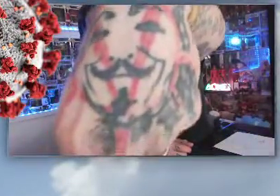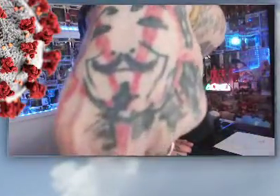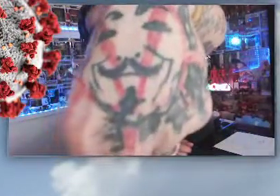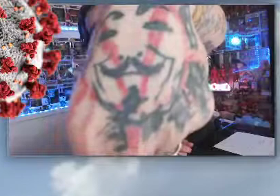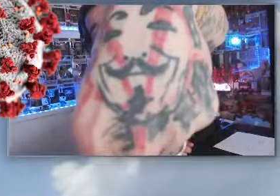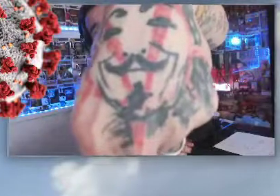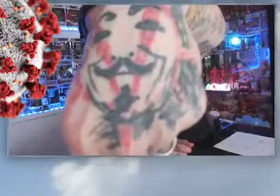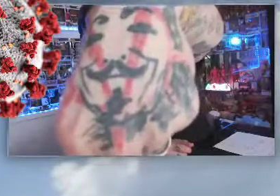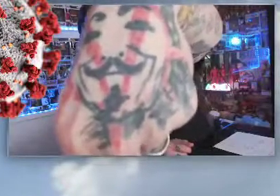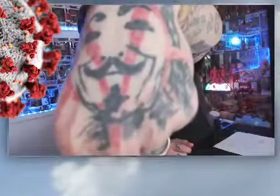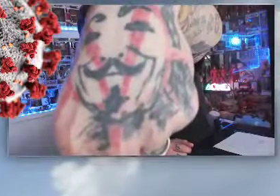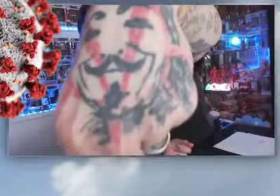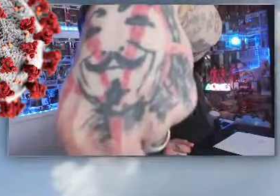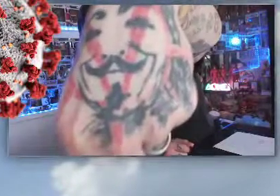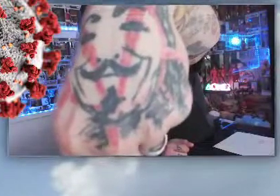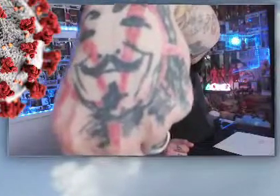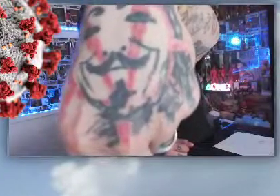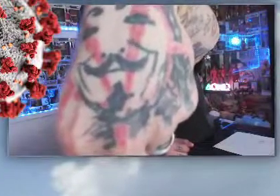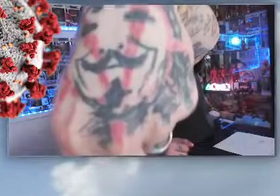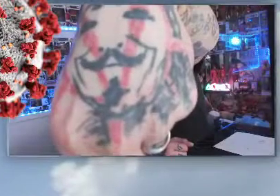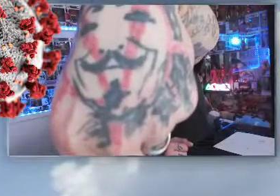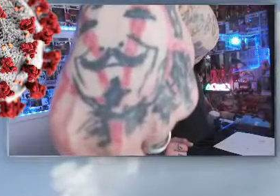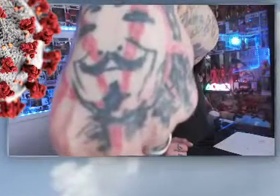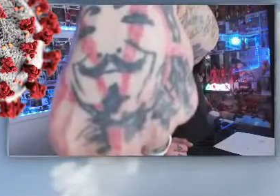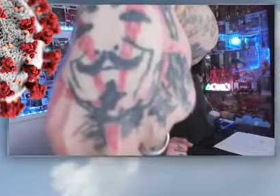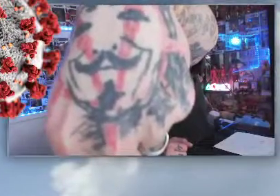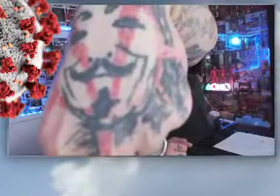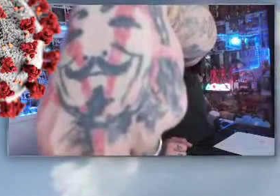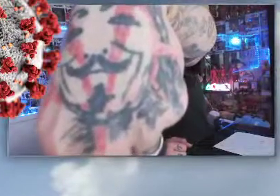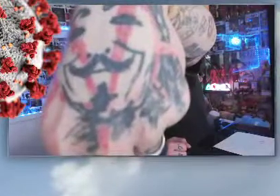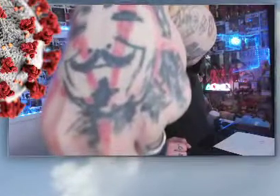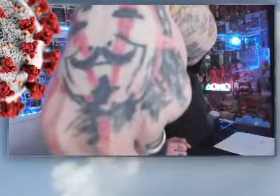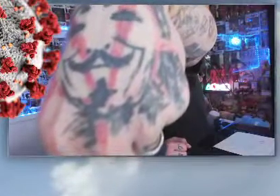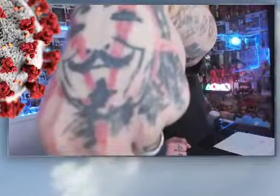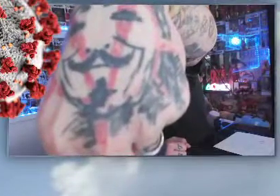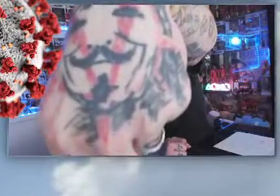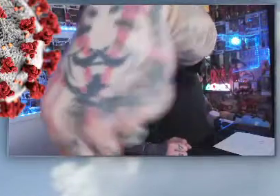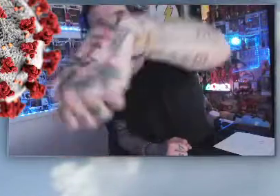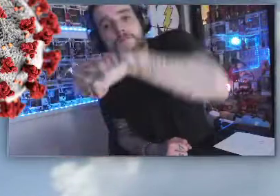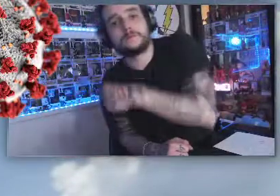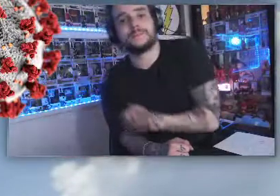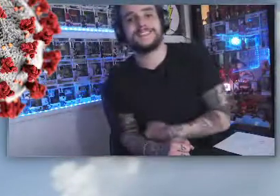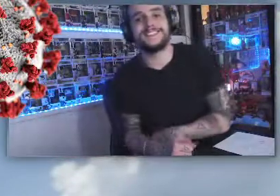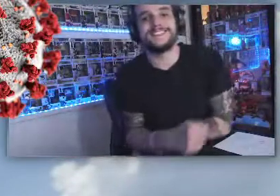je suis à fond pour le gouvernement. J'aime ce gouvernement nous a sauvé la vie. Qu'est-ce qu'on ferait sans eux ?